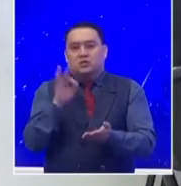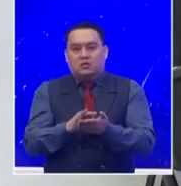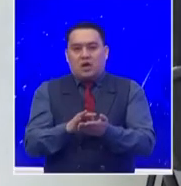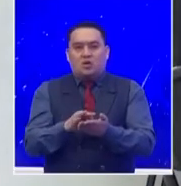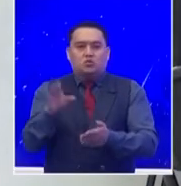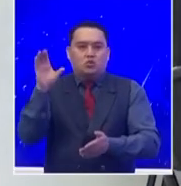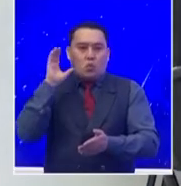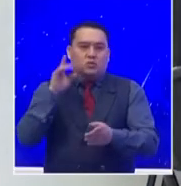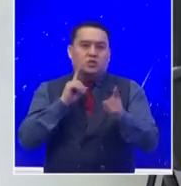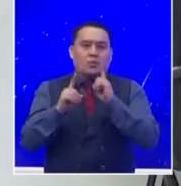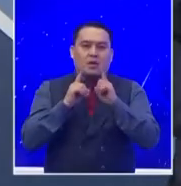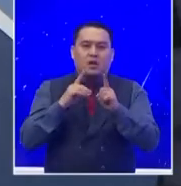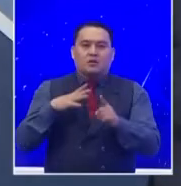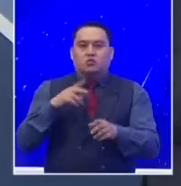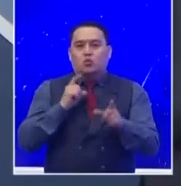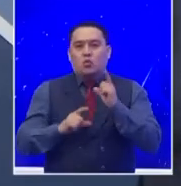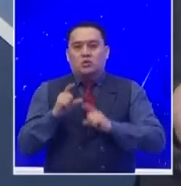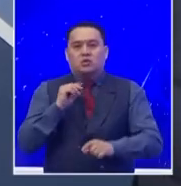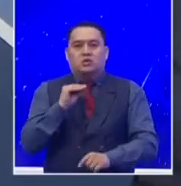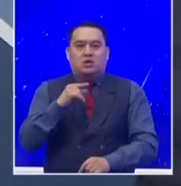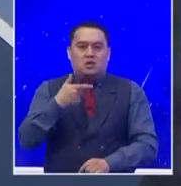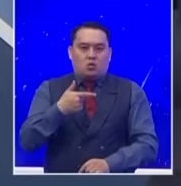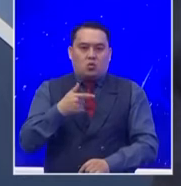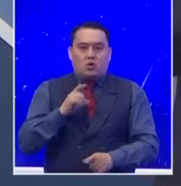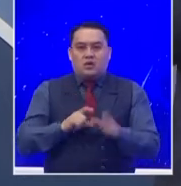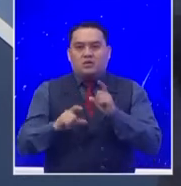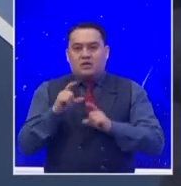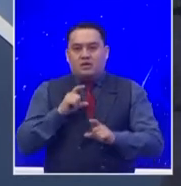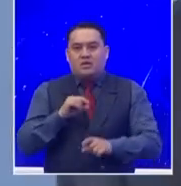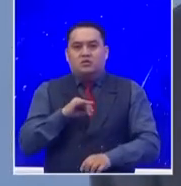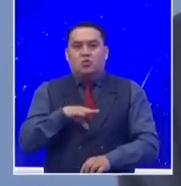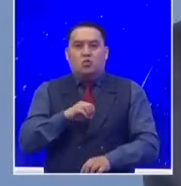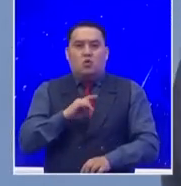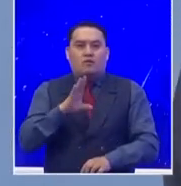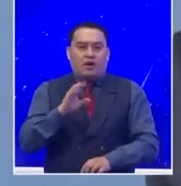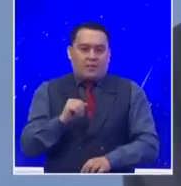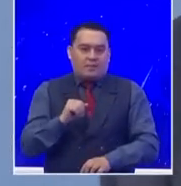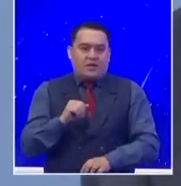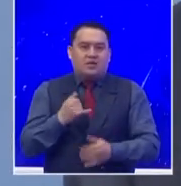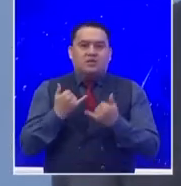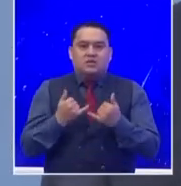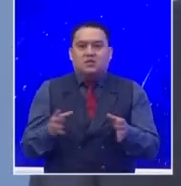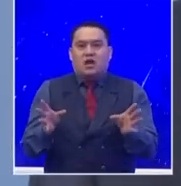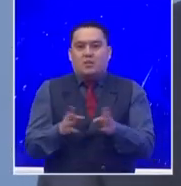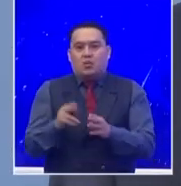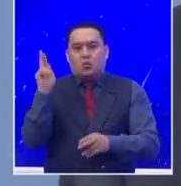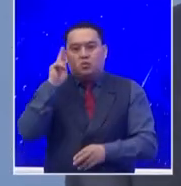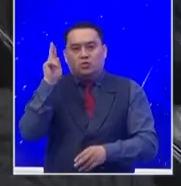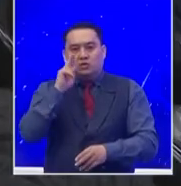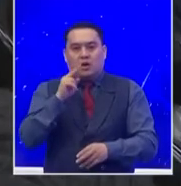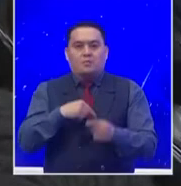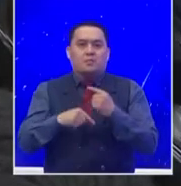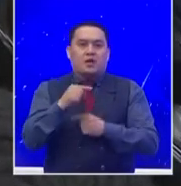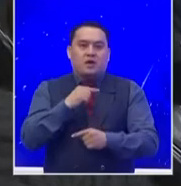аудиторию слушателей семинара составили студенты Житсуского государственного университета имени Ильяса Джансугурова. Теперь совместить учебу в ВУЗе и